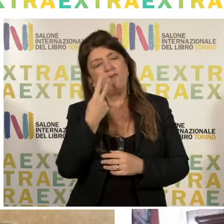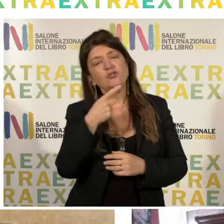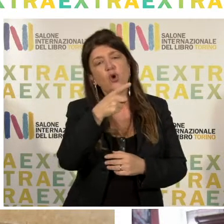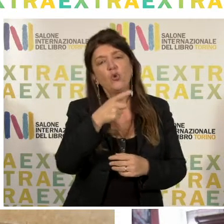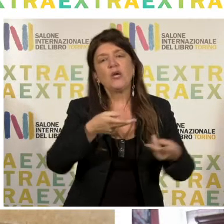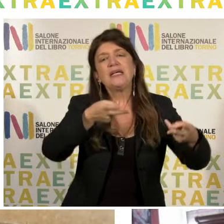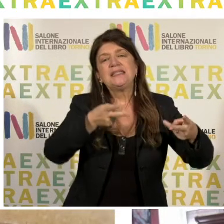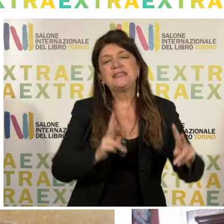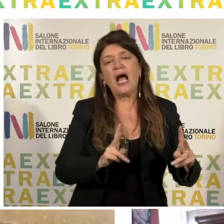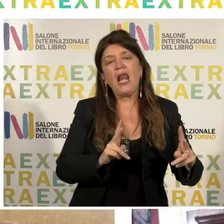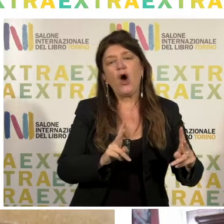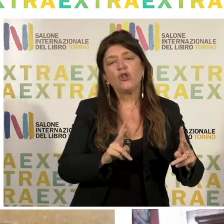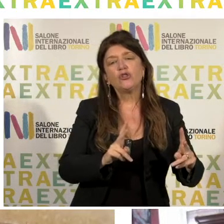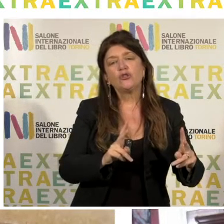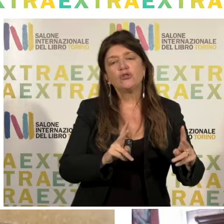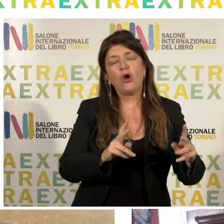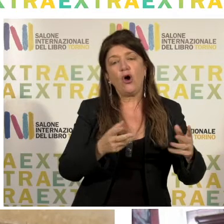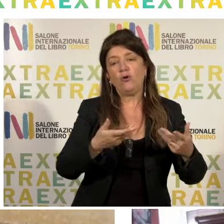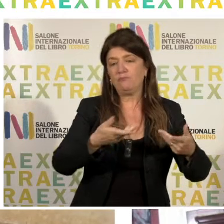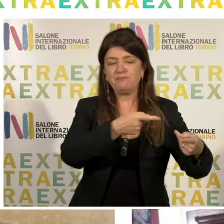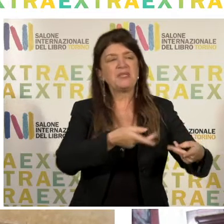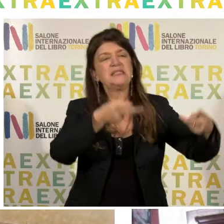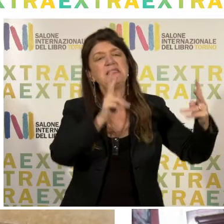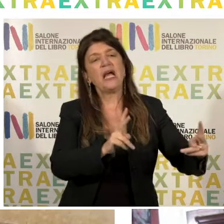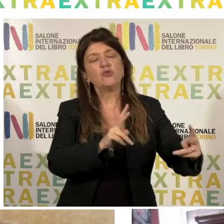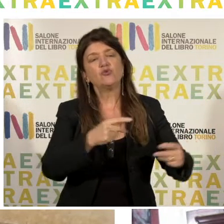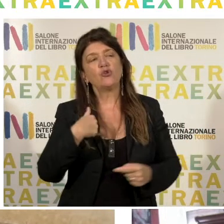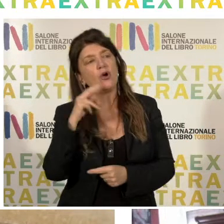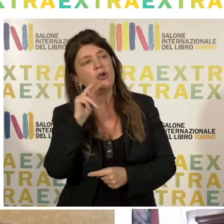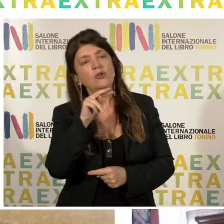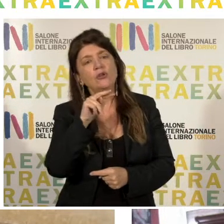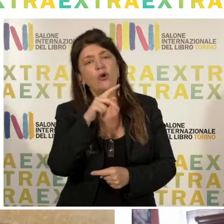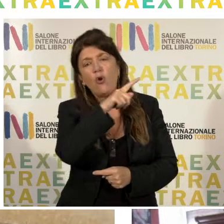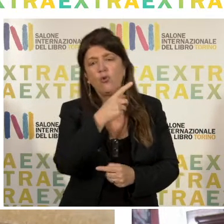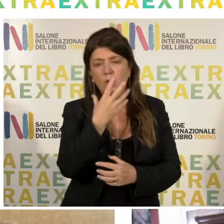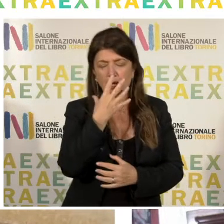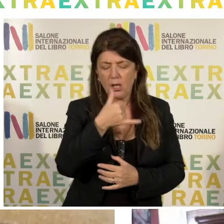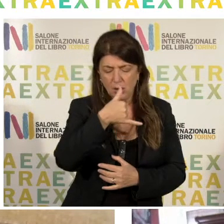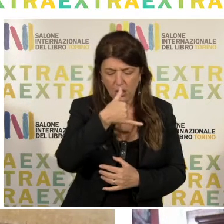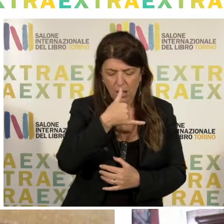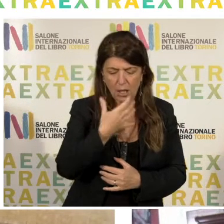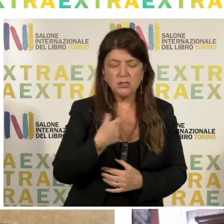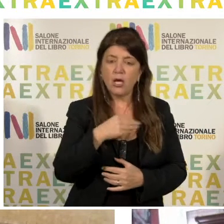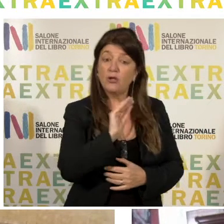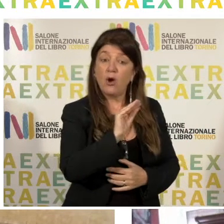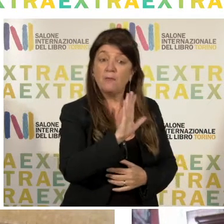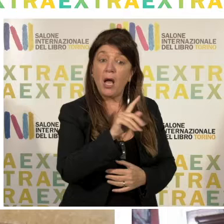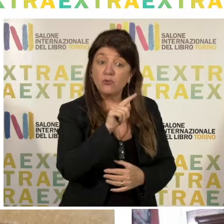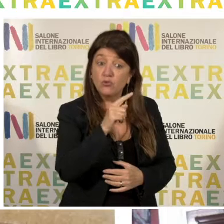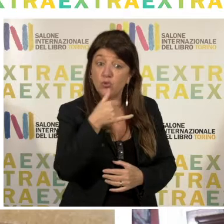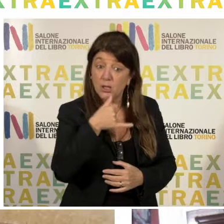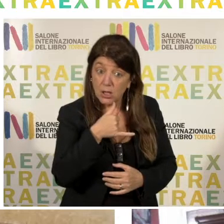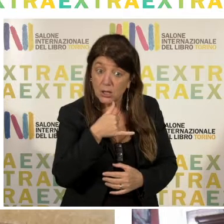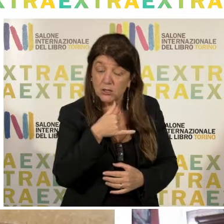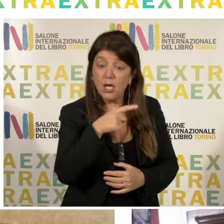ho avuto l'impressione che fosse Et molto je lui ai dit, triste mais papà, e gli ho sei detto: triste? papà, Il m'a sei risposto, il a triste. levé les yeux E et m'a lui ha alzato gli detto, occhi e ha sono detto: solo. sono